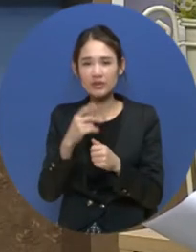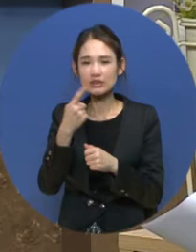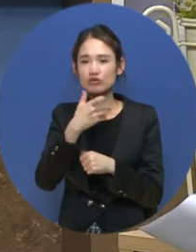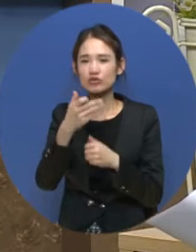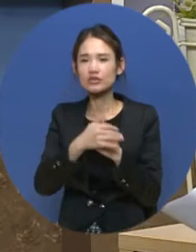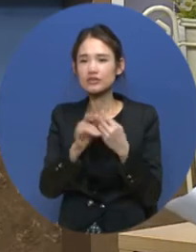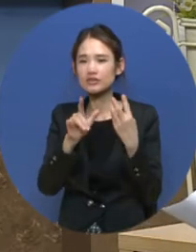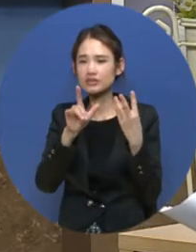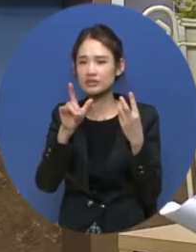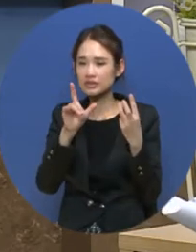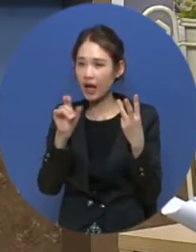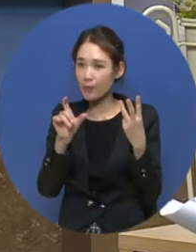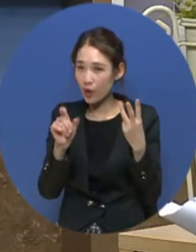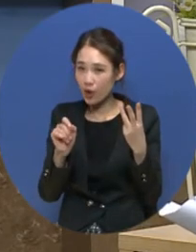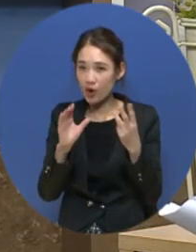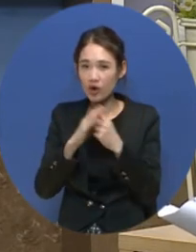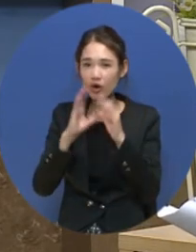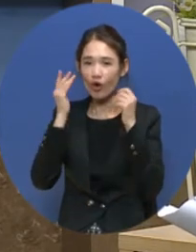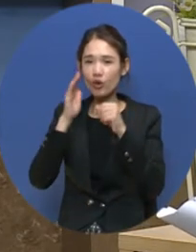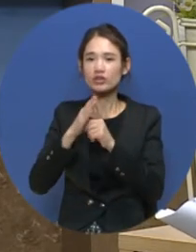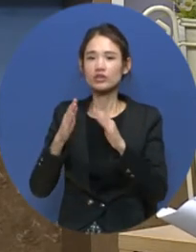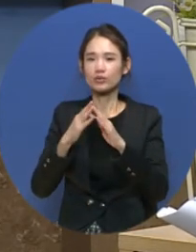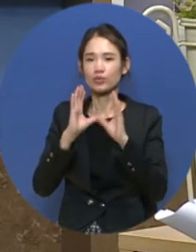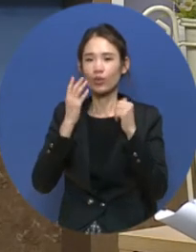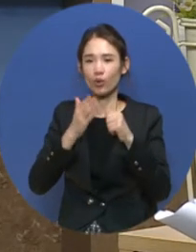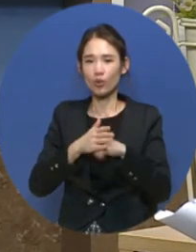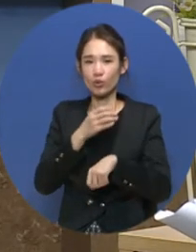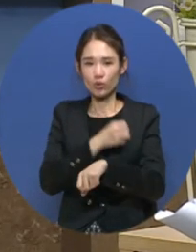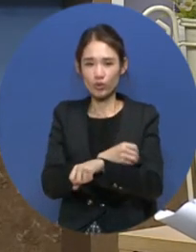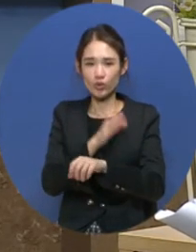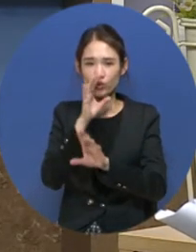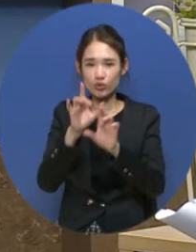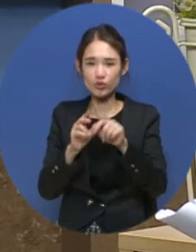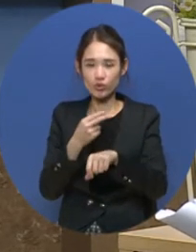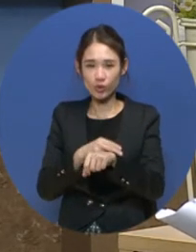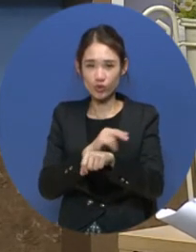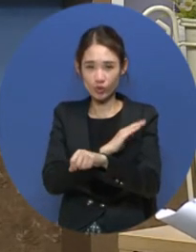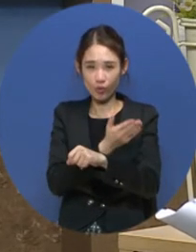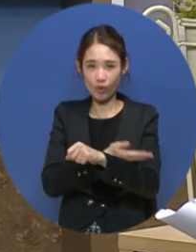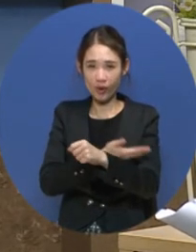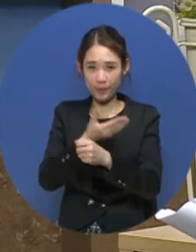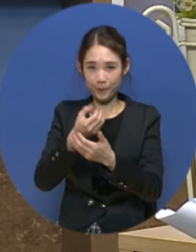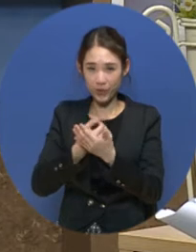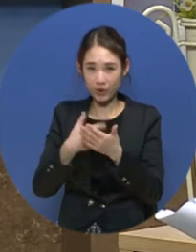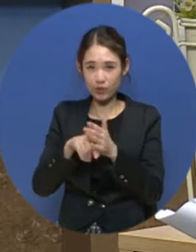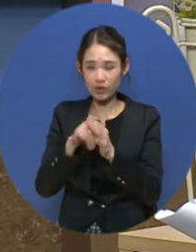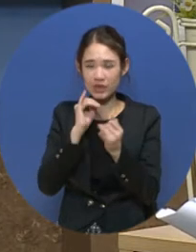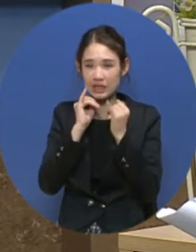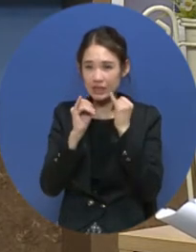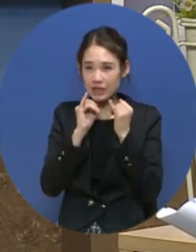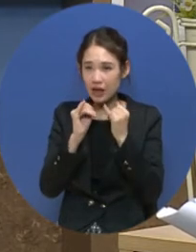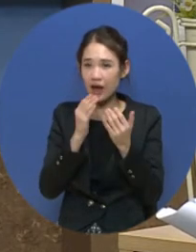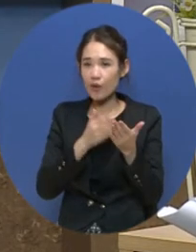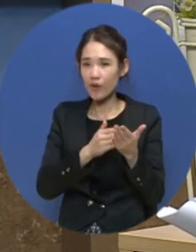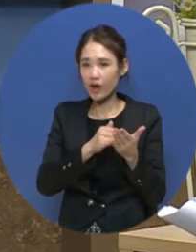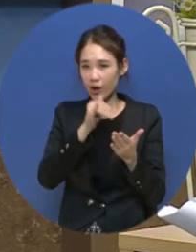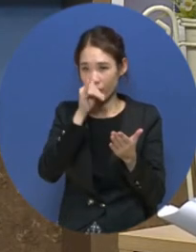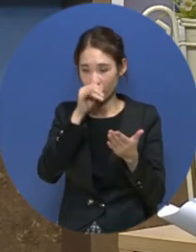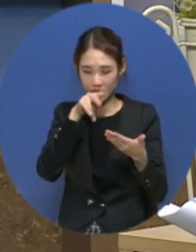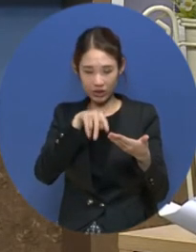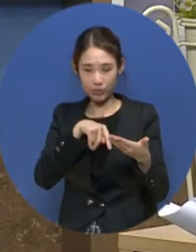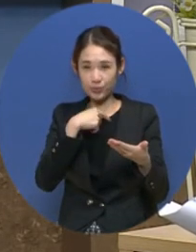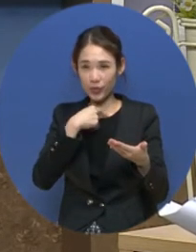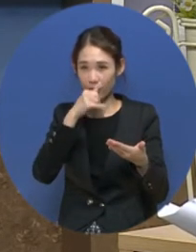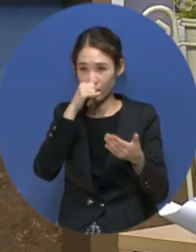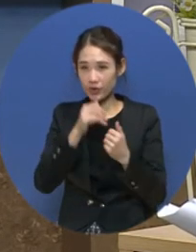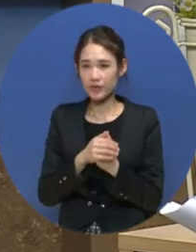3월에 어린이집 보육료 현실화와 이 교직원 권익을 위한 기자회견을 하셨다는 기사를 제가